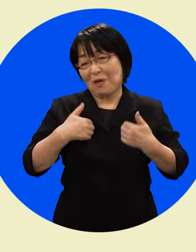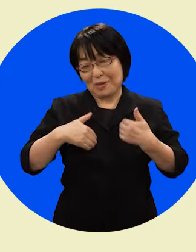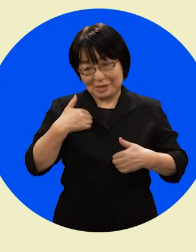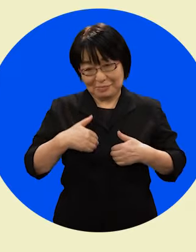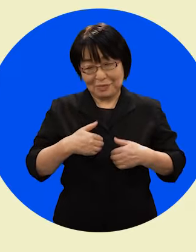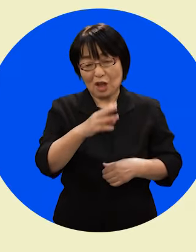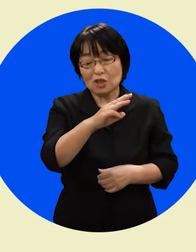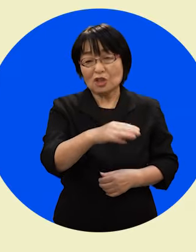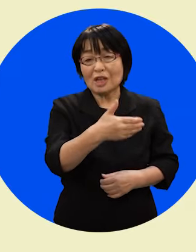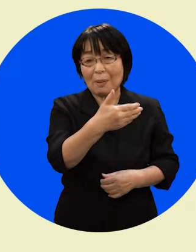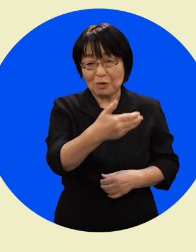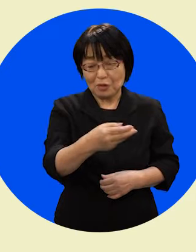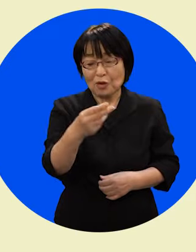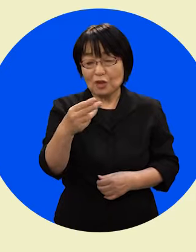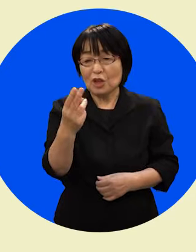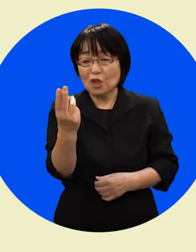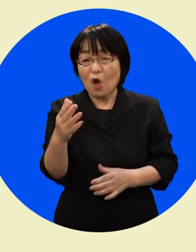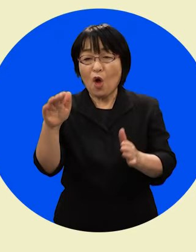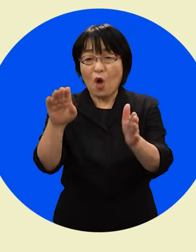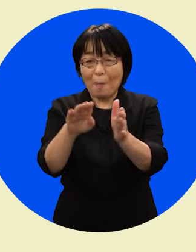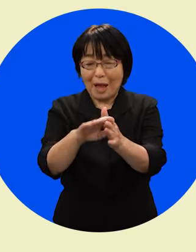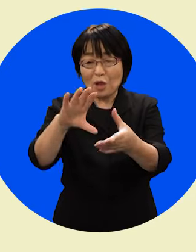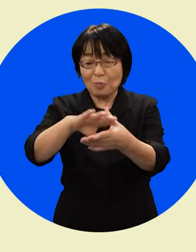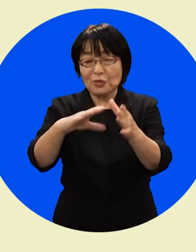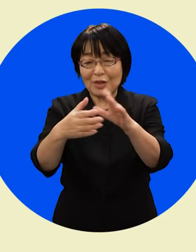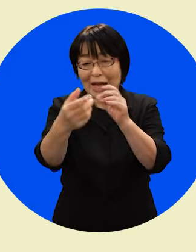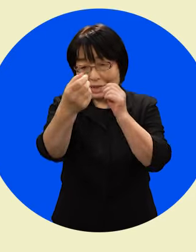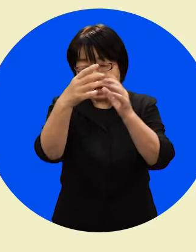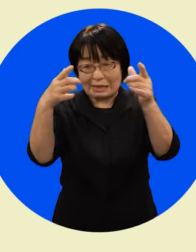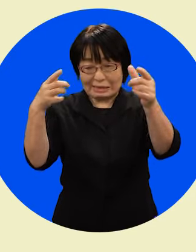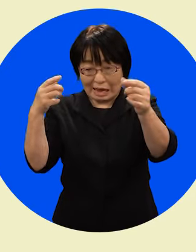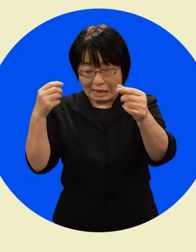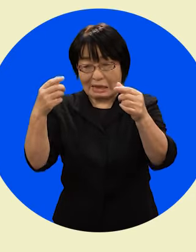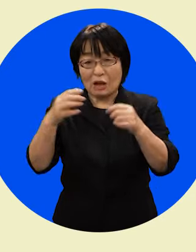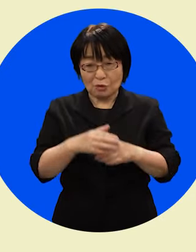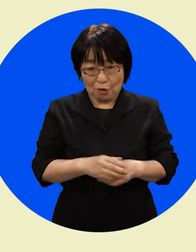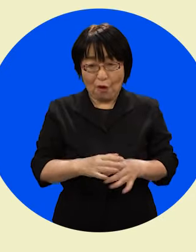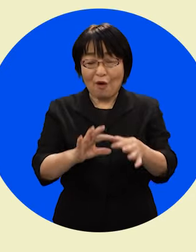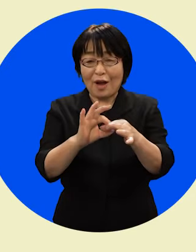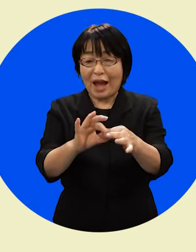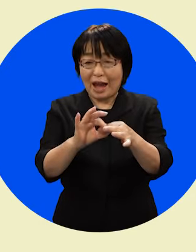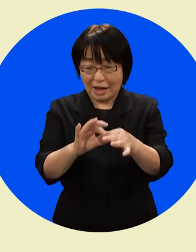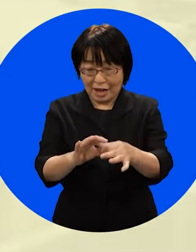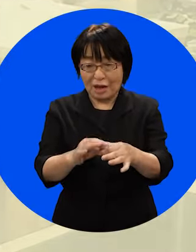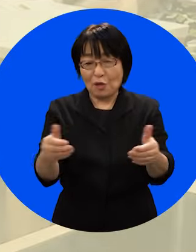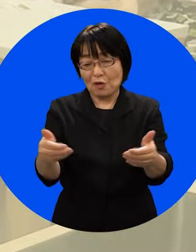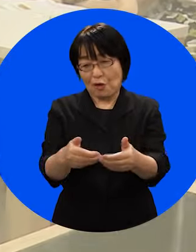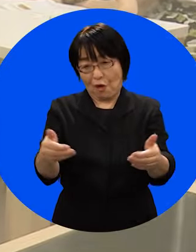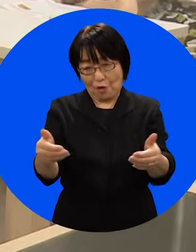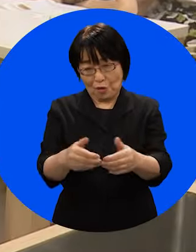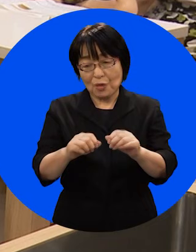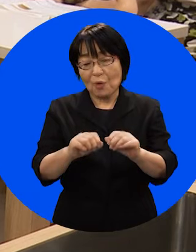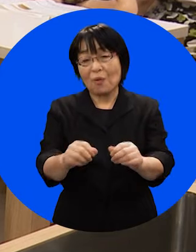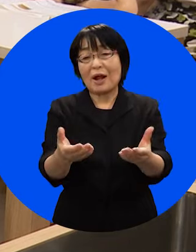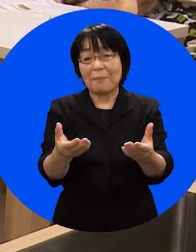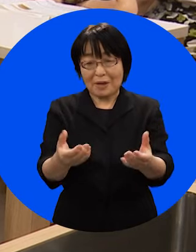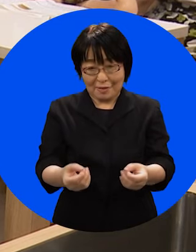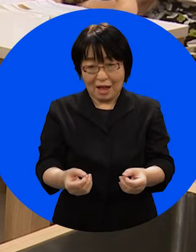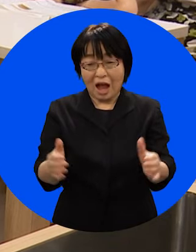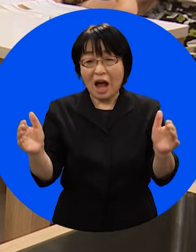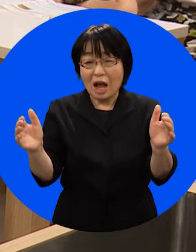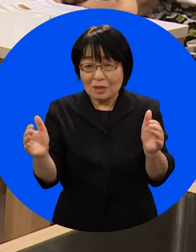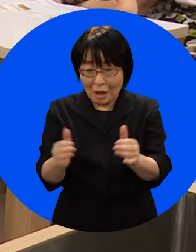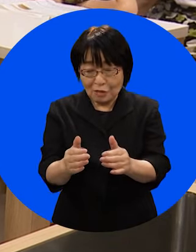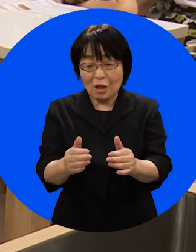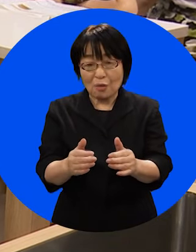杉並区と新渡戸文化短期大学との連携事業として行われたこの日の教室、集まったのは区